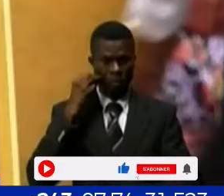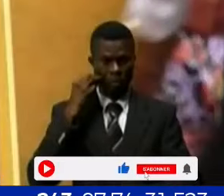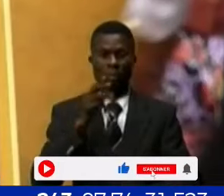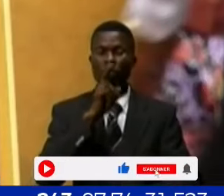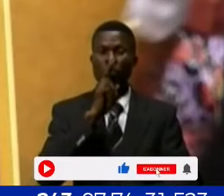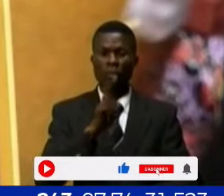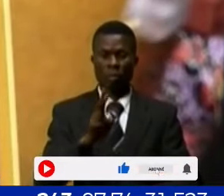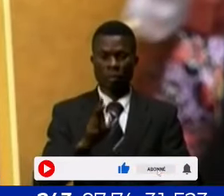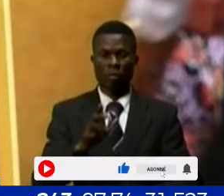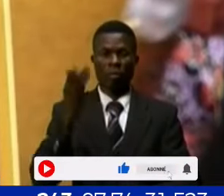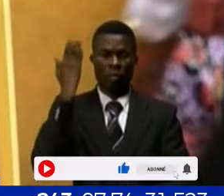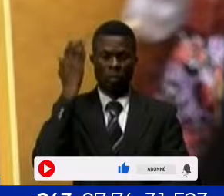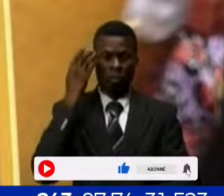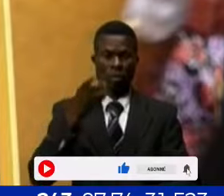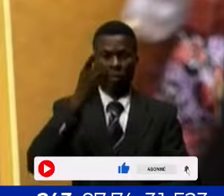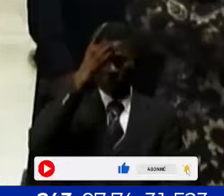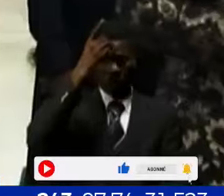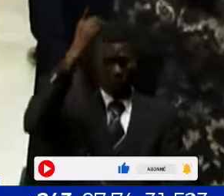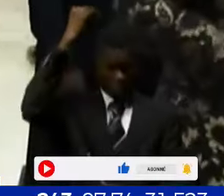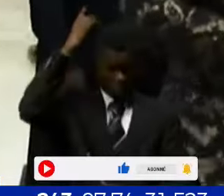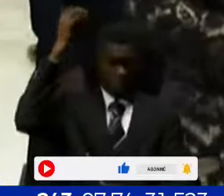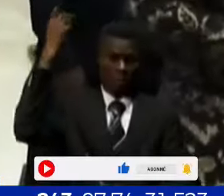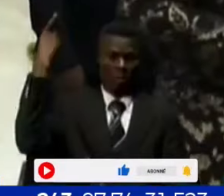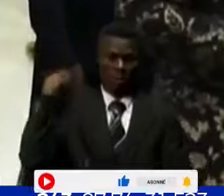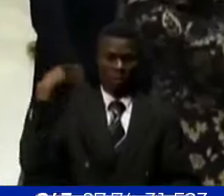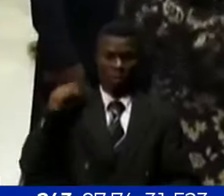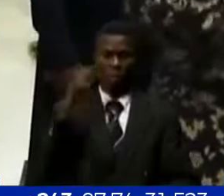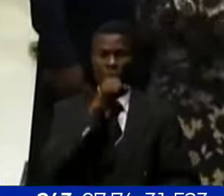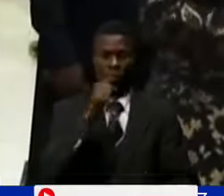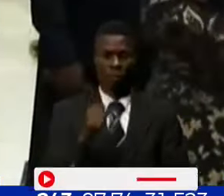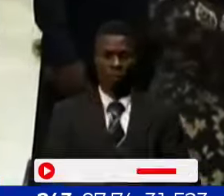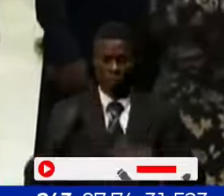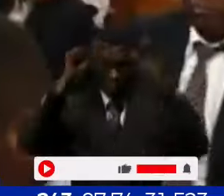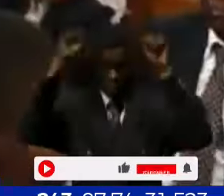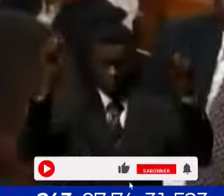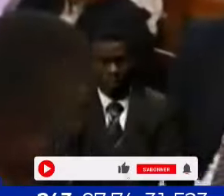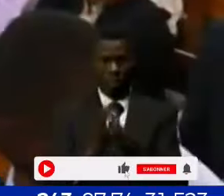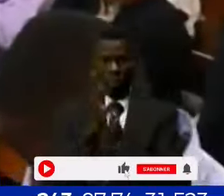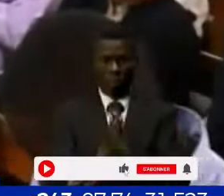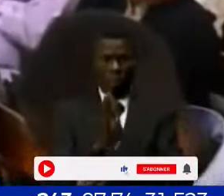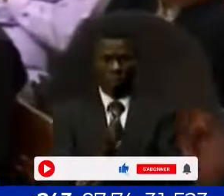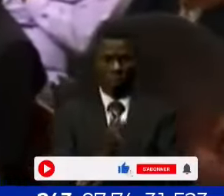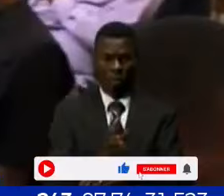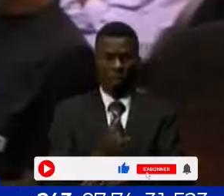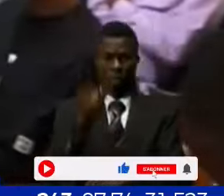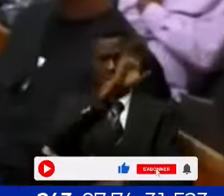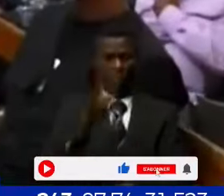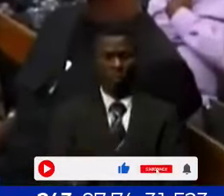réellement Damien Pierre Bongo-Polo, désormais ancien président du conseil municipal de